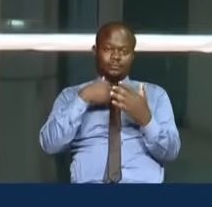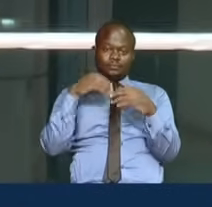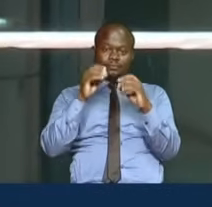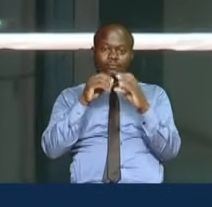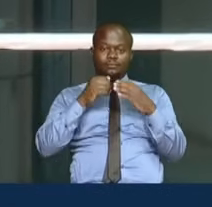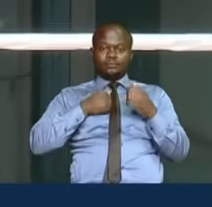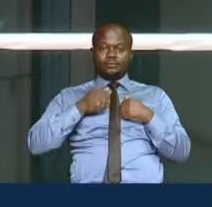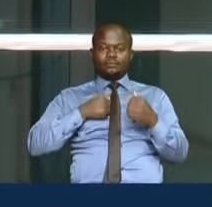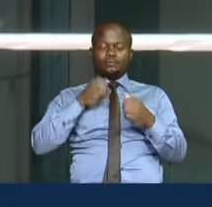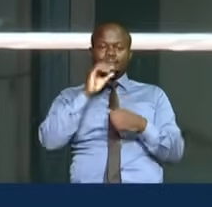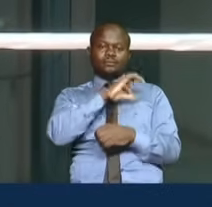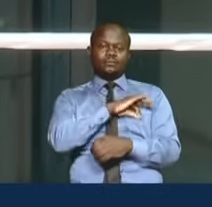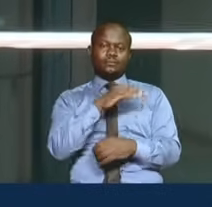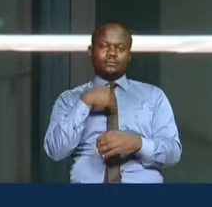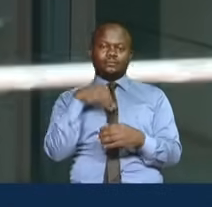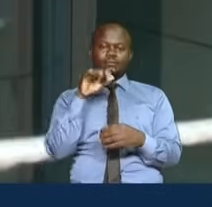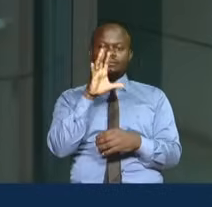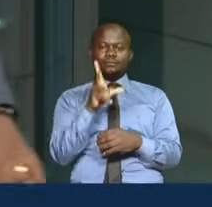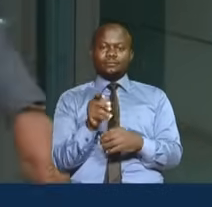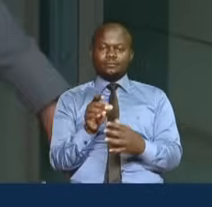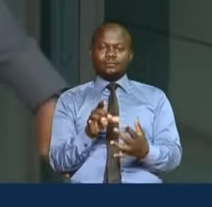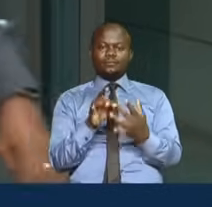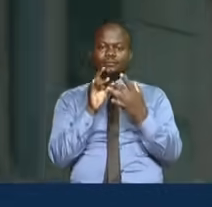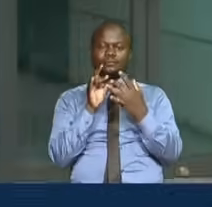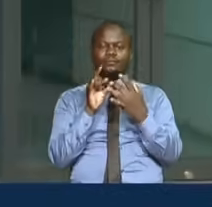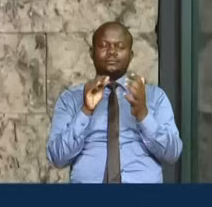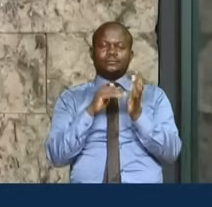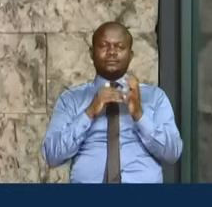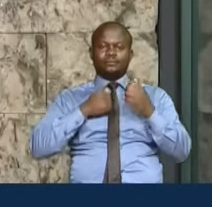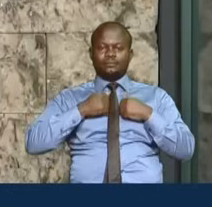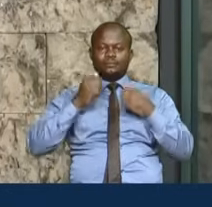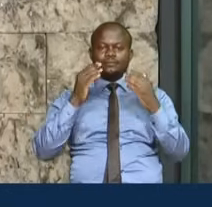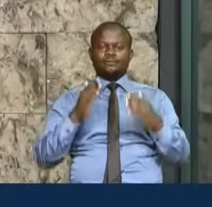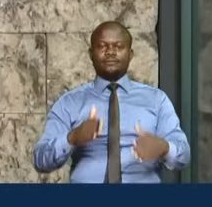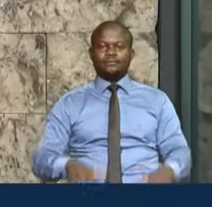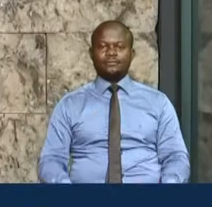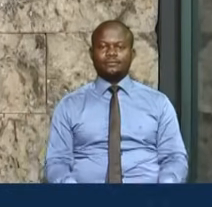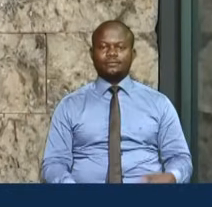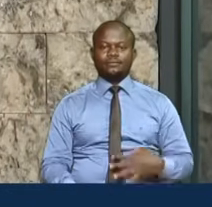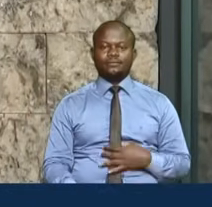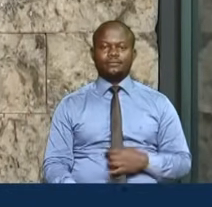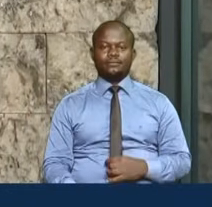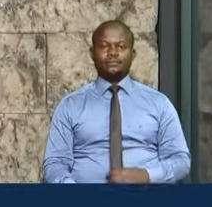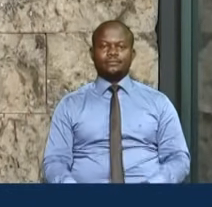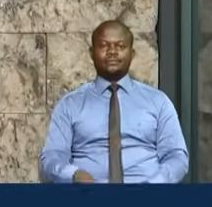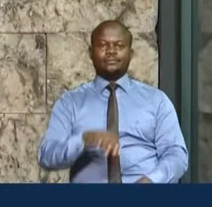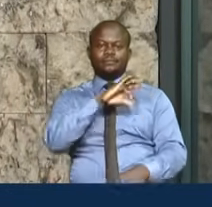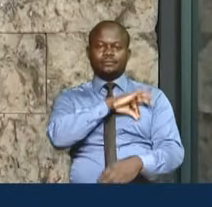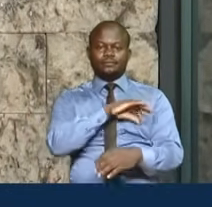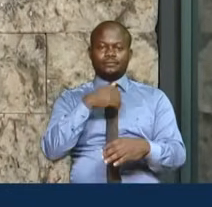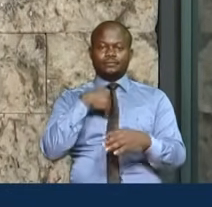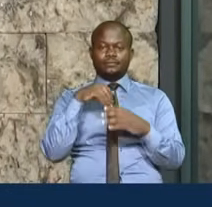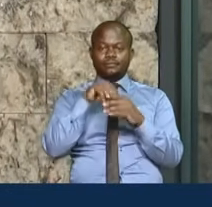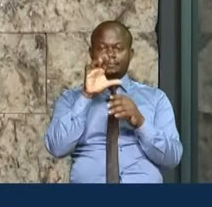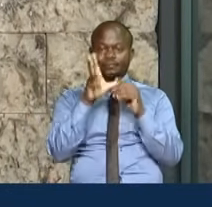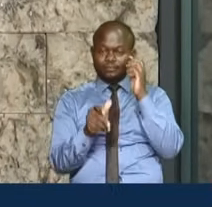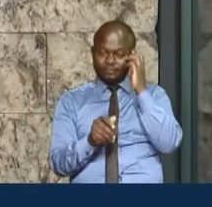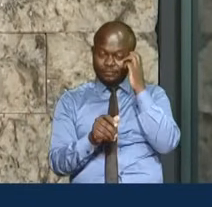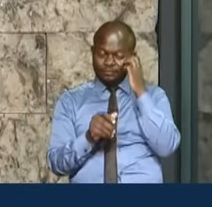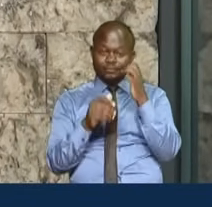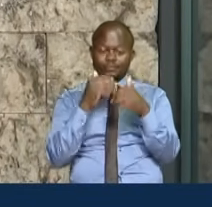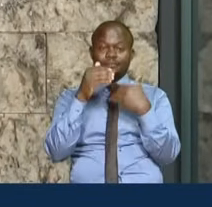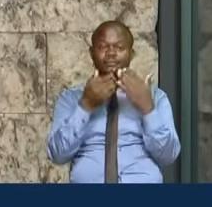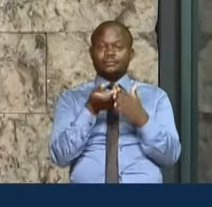Rwanda hari inyungu bifitiye umugabane wa Afurika by'umwihariko u Rwanda. Inyungu bifitiye umugabane wacu ni uko